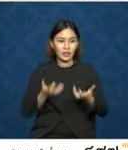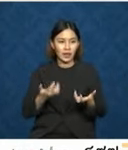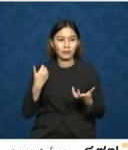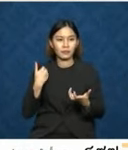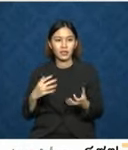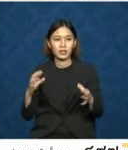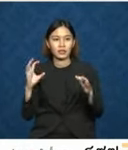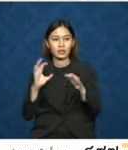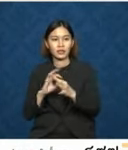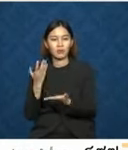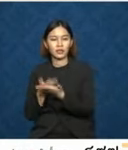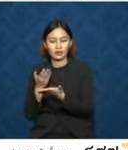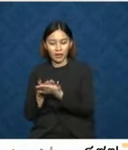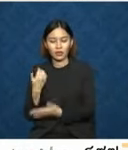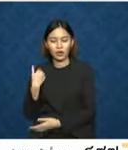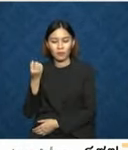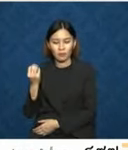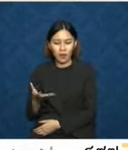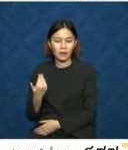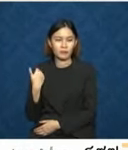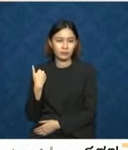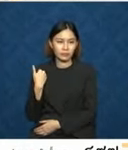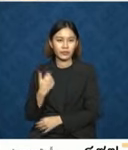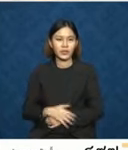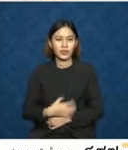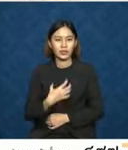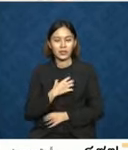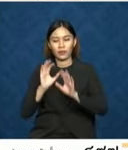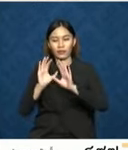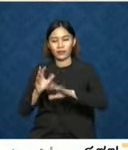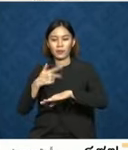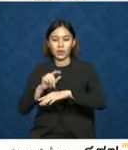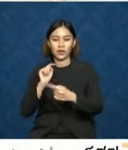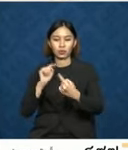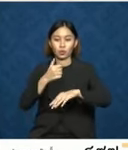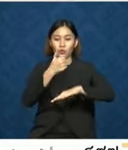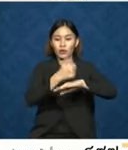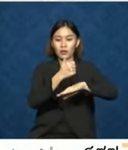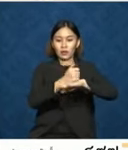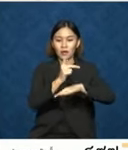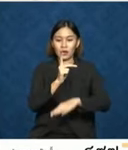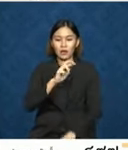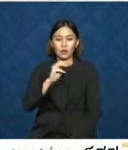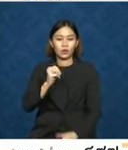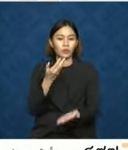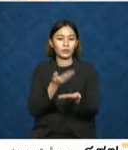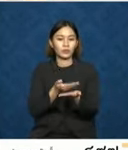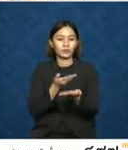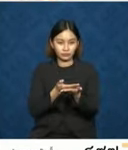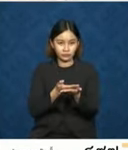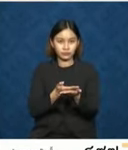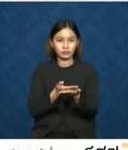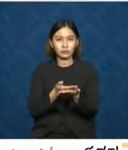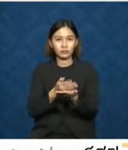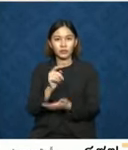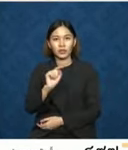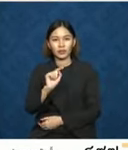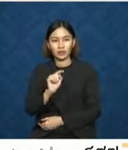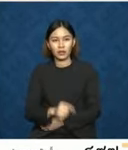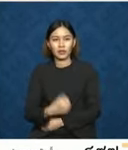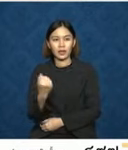ทางกรมธนัฐก็เยอะอยู่แล้วนะครับก็กราบเรียนท่านประธานไปถึงท่านอธิบดีกรมธักว่าเอ่อมอบ